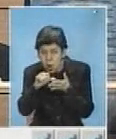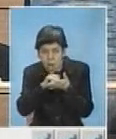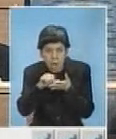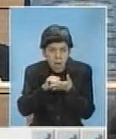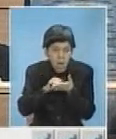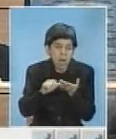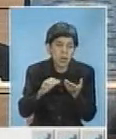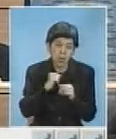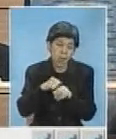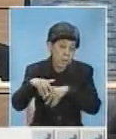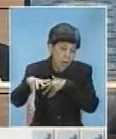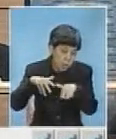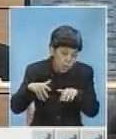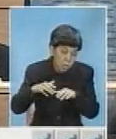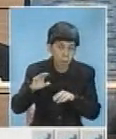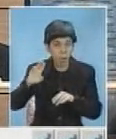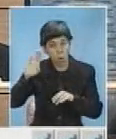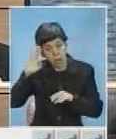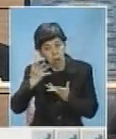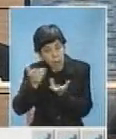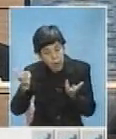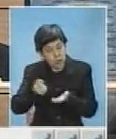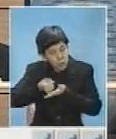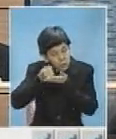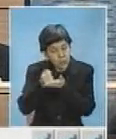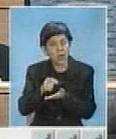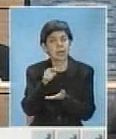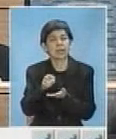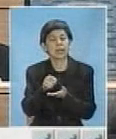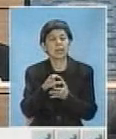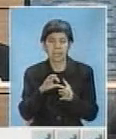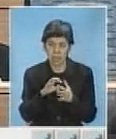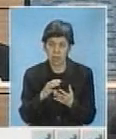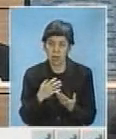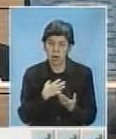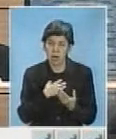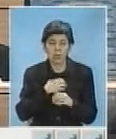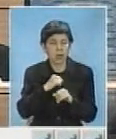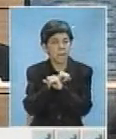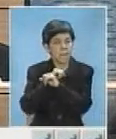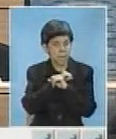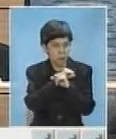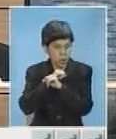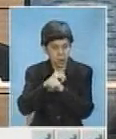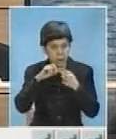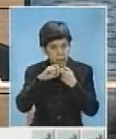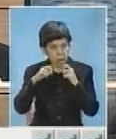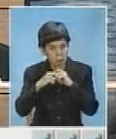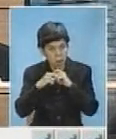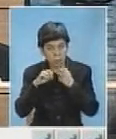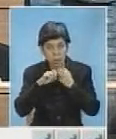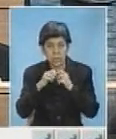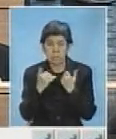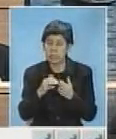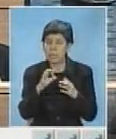ตอบโจทย์ประชาชนและผู้ประกอบการที่รับความเสียหายและตอบโจทย์ความต้องการในการป้องกันภัยพิบัติหรือภัย